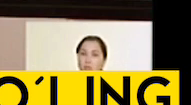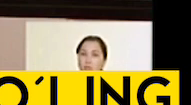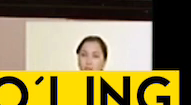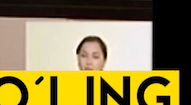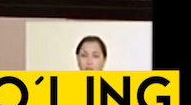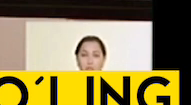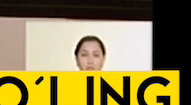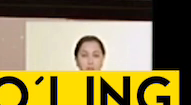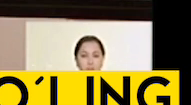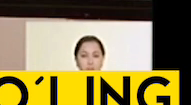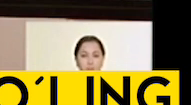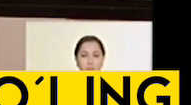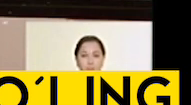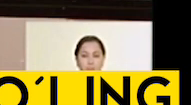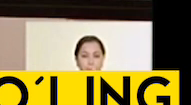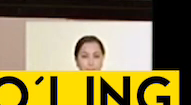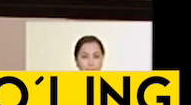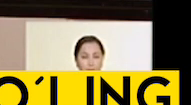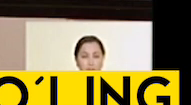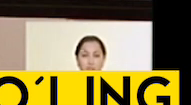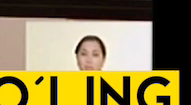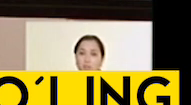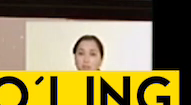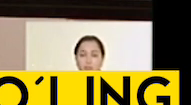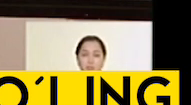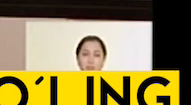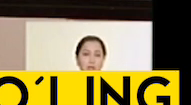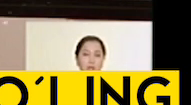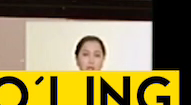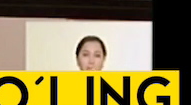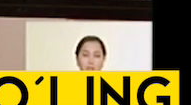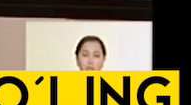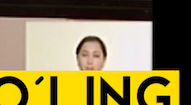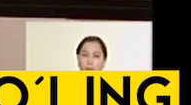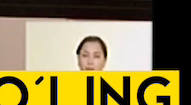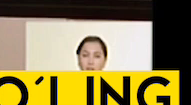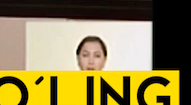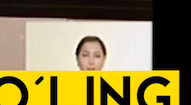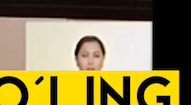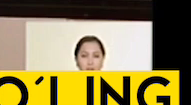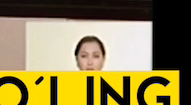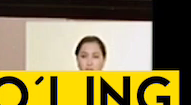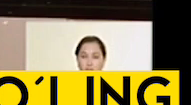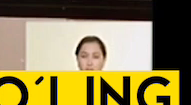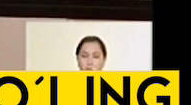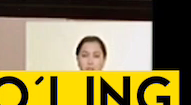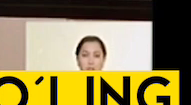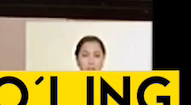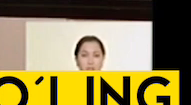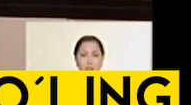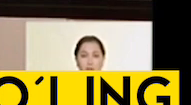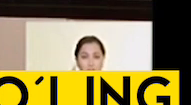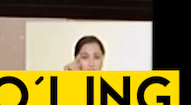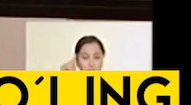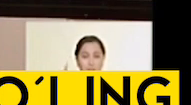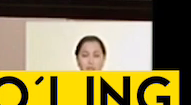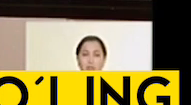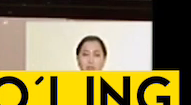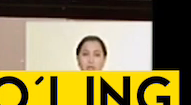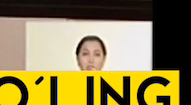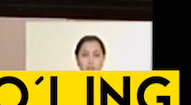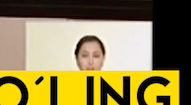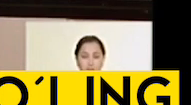ravishda nishonlanadi. Xo'sh, siz qanday bayram va tarixiy sanalarni bilasiz?